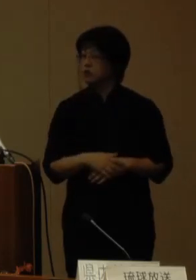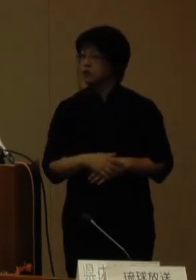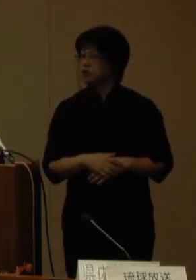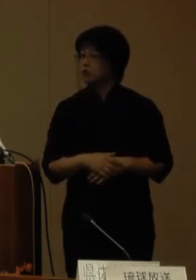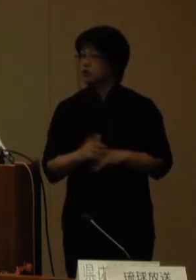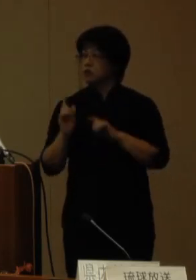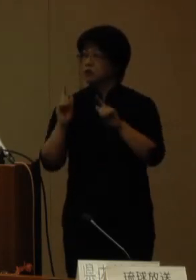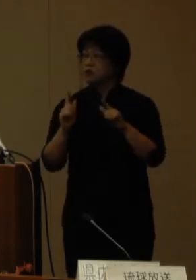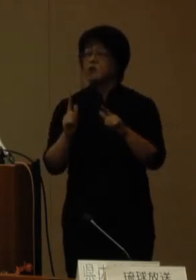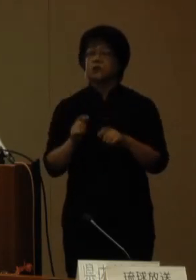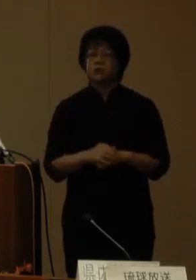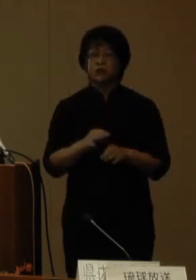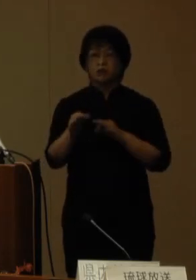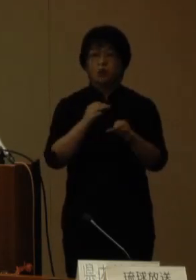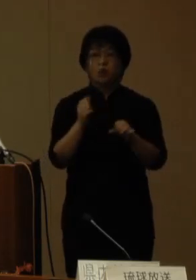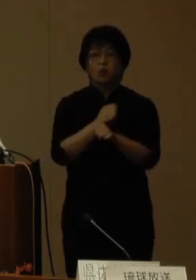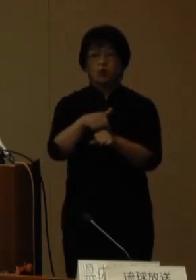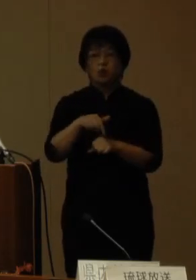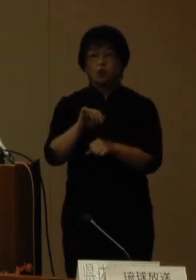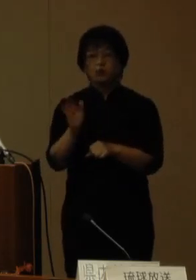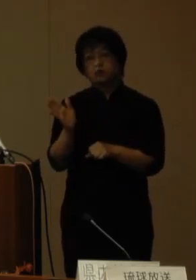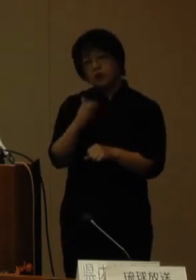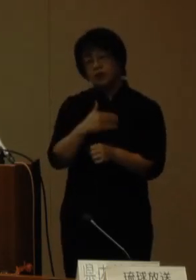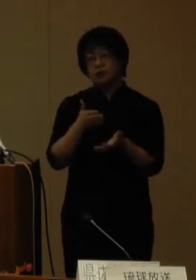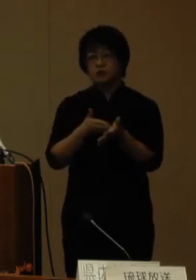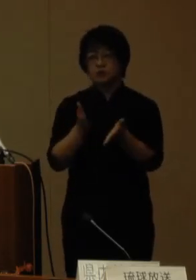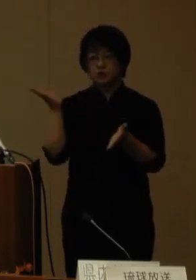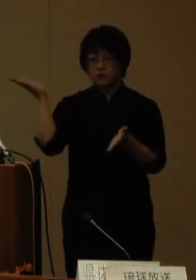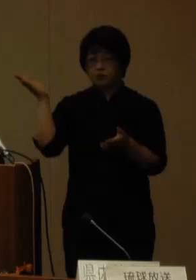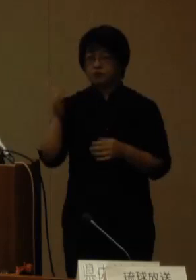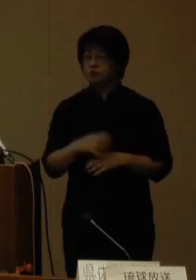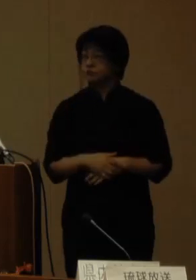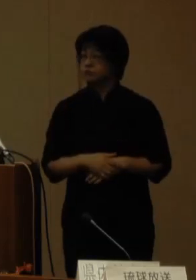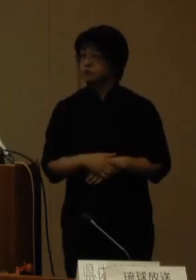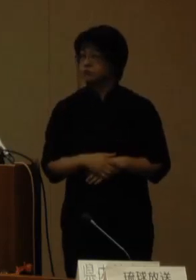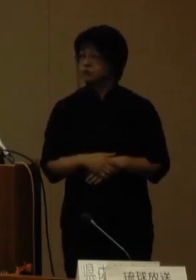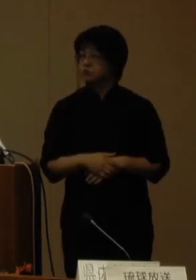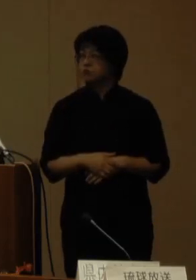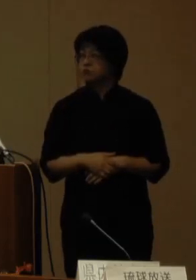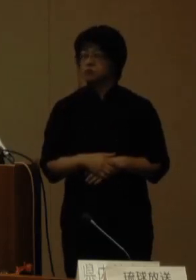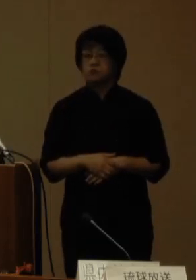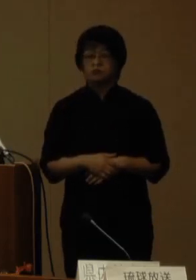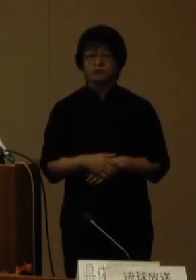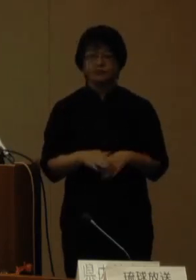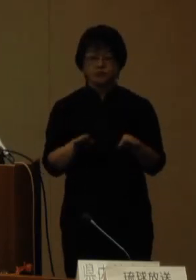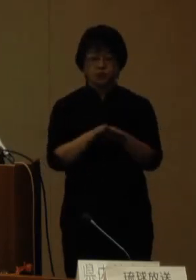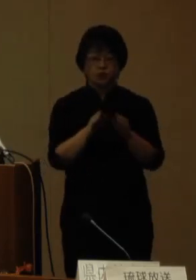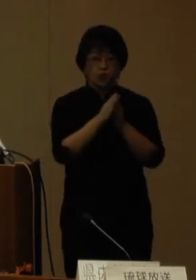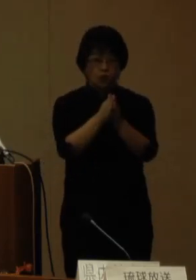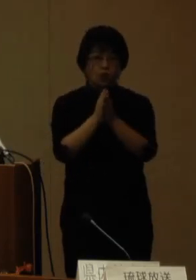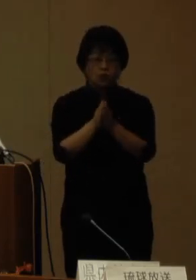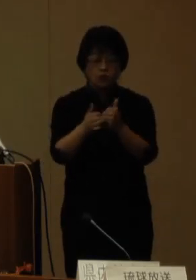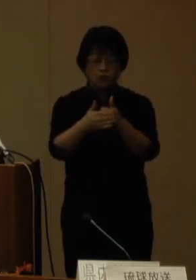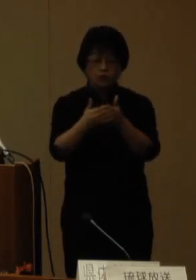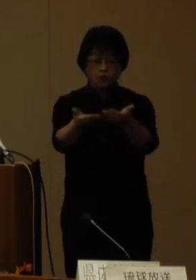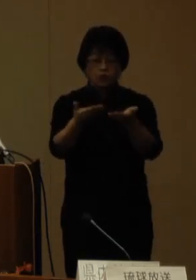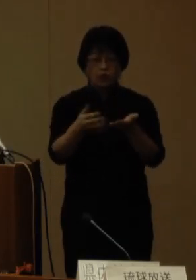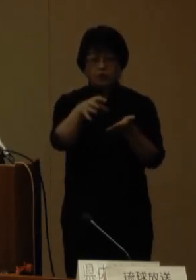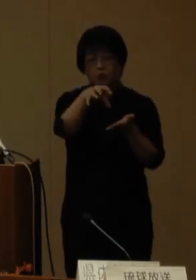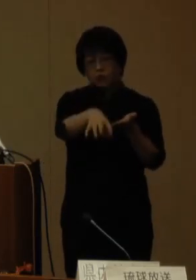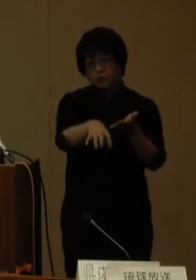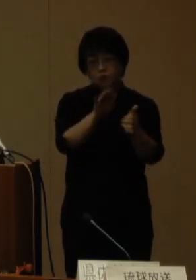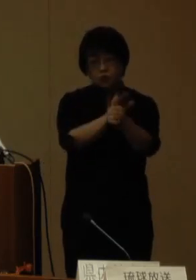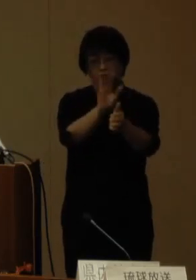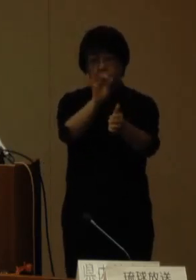はい、商工労働部お願いします。 はい、休業要請に応じたところですねの協力